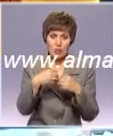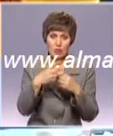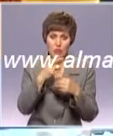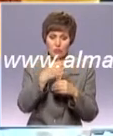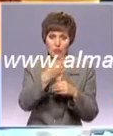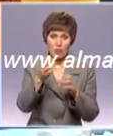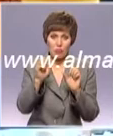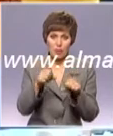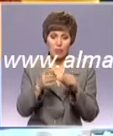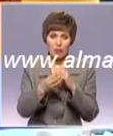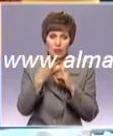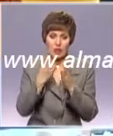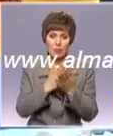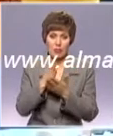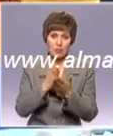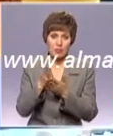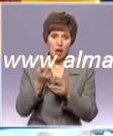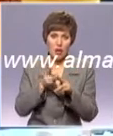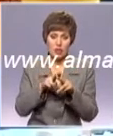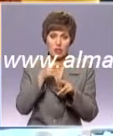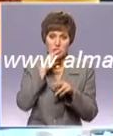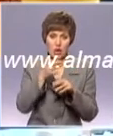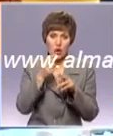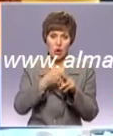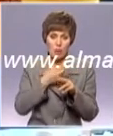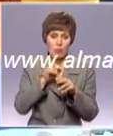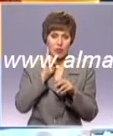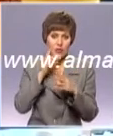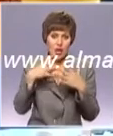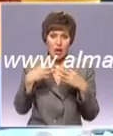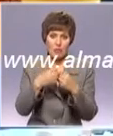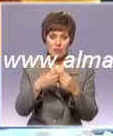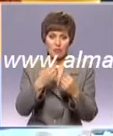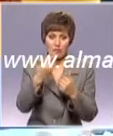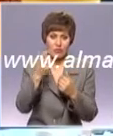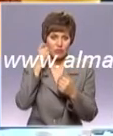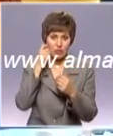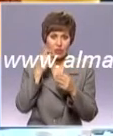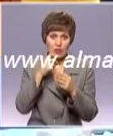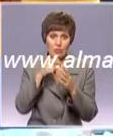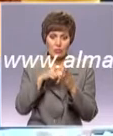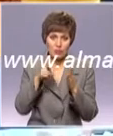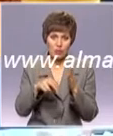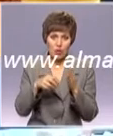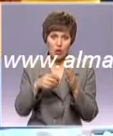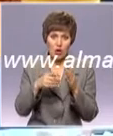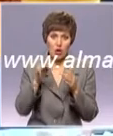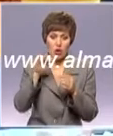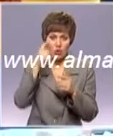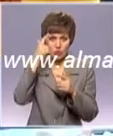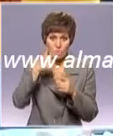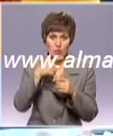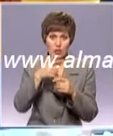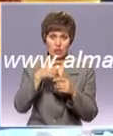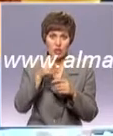по нескольким направлениям, которые я сказал, кроме молодой семьи, потому что, наверное, ваш возраст вышел. Насчет грубости сотрудников управления